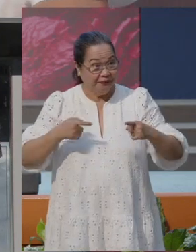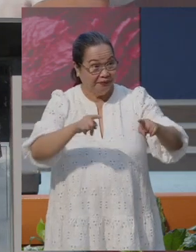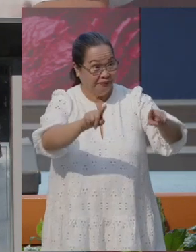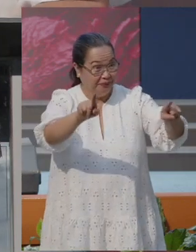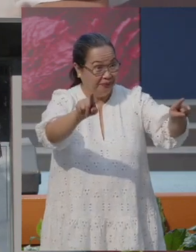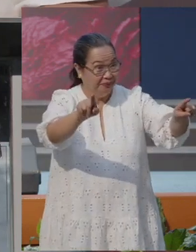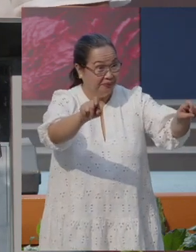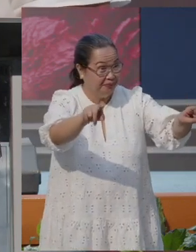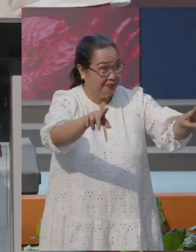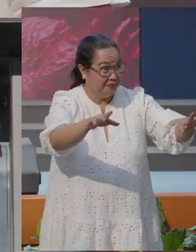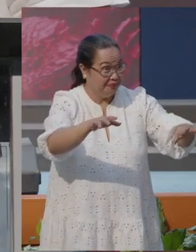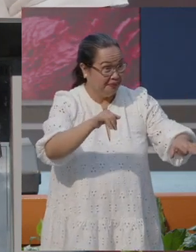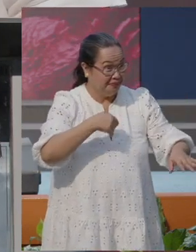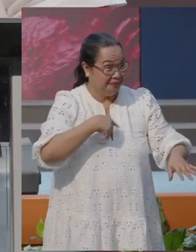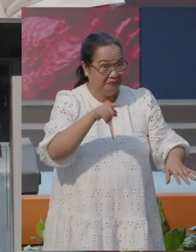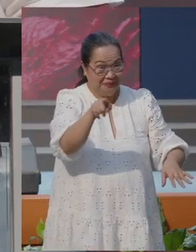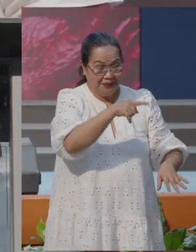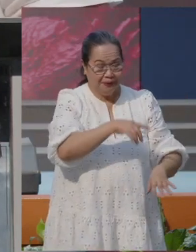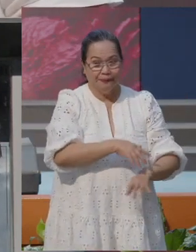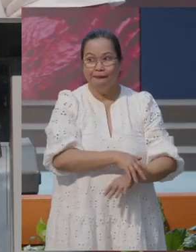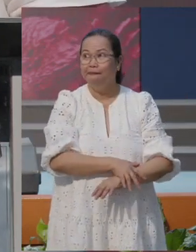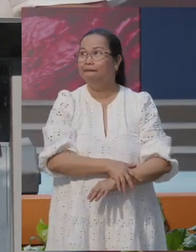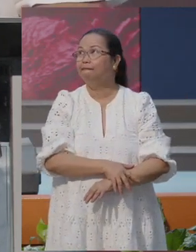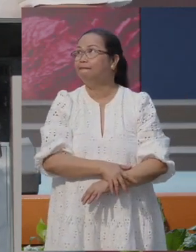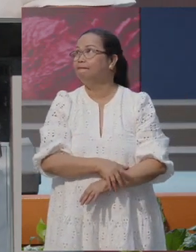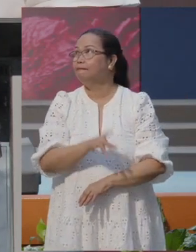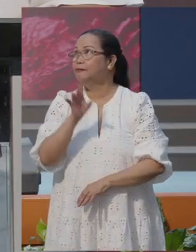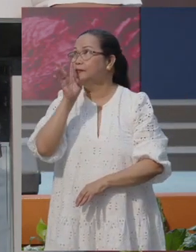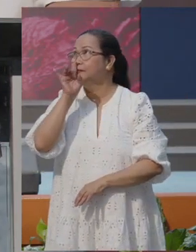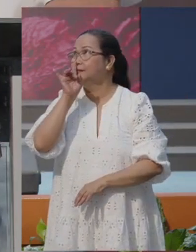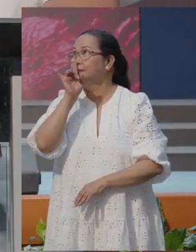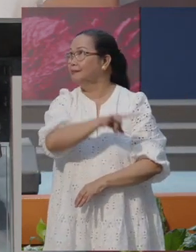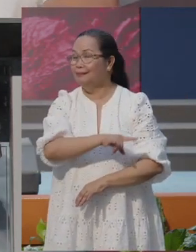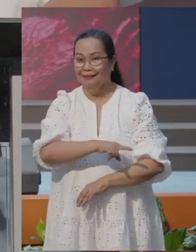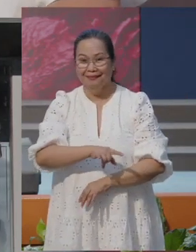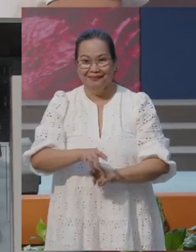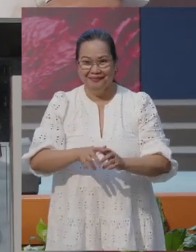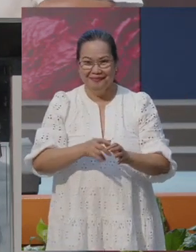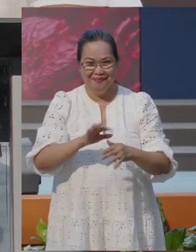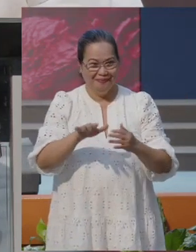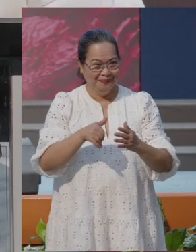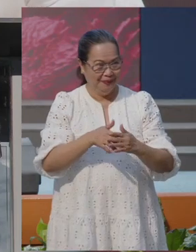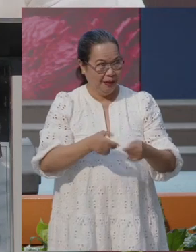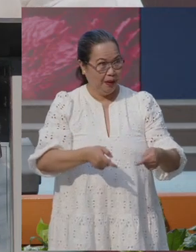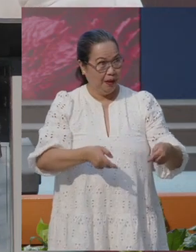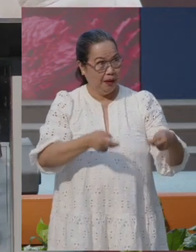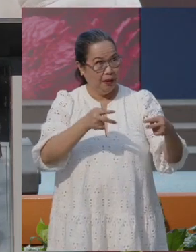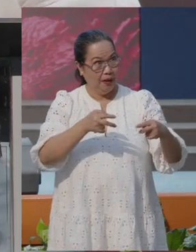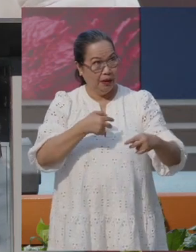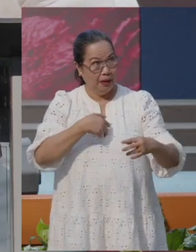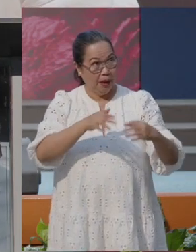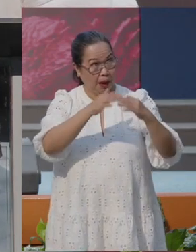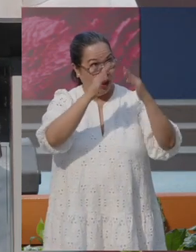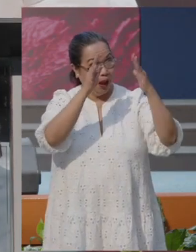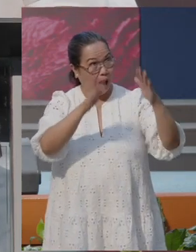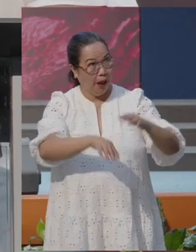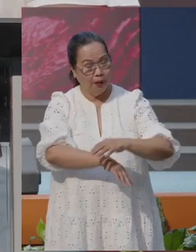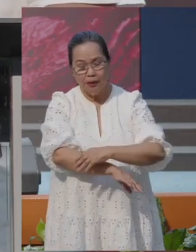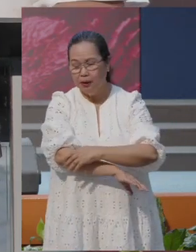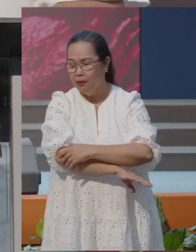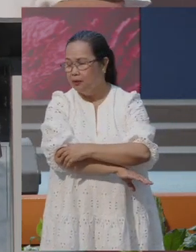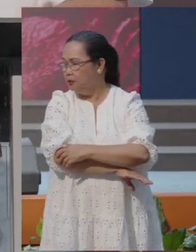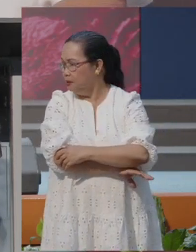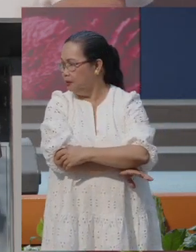Mga taong palagi niyong iniirapan? Kahit nakikita nyo sa bahay,